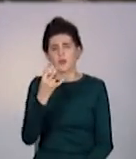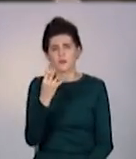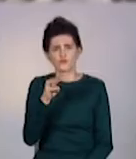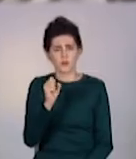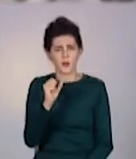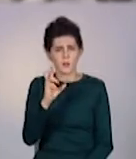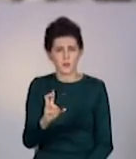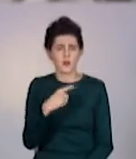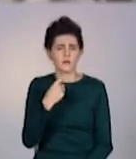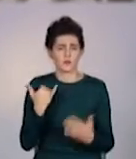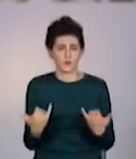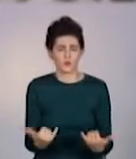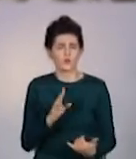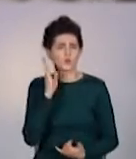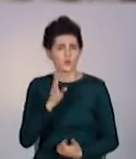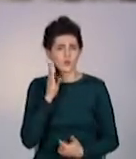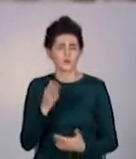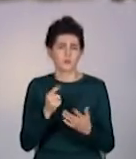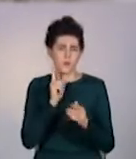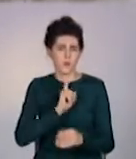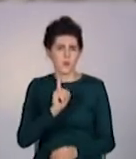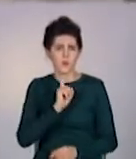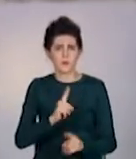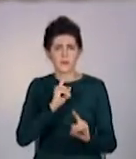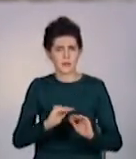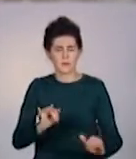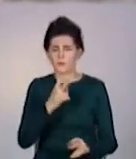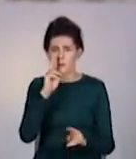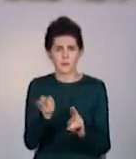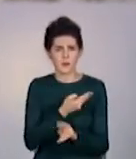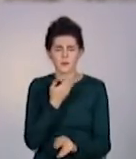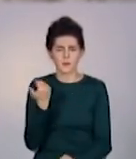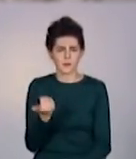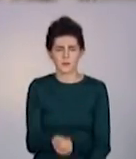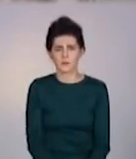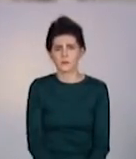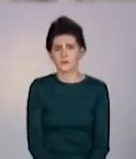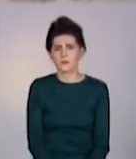сил. Станом на ранок серед українських бійців втрат немає.